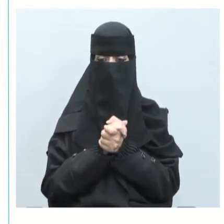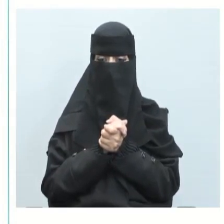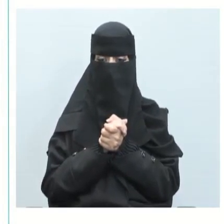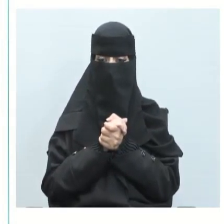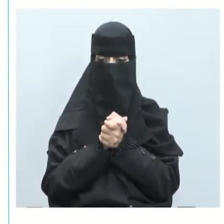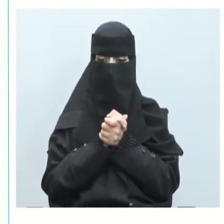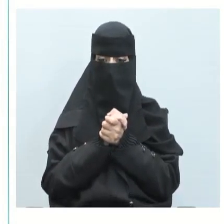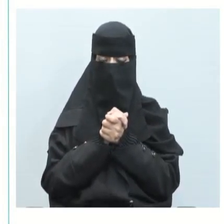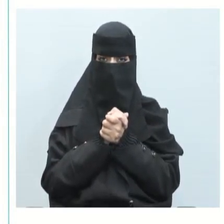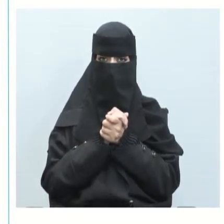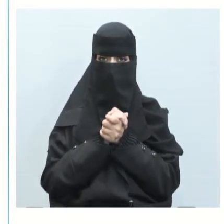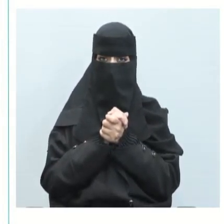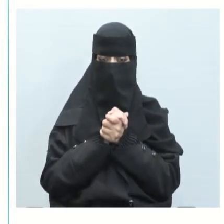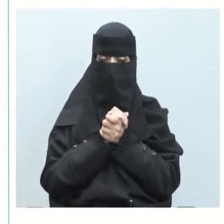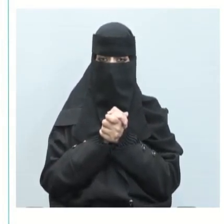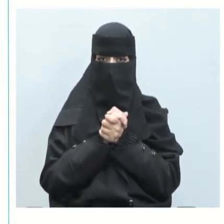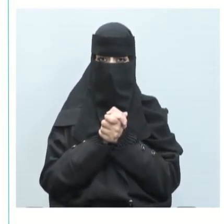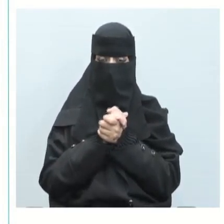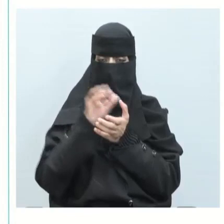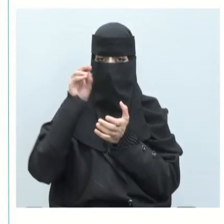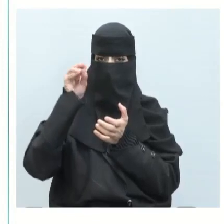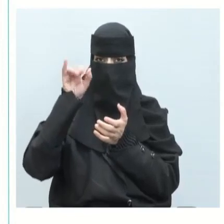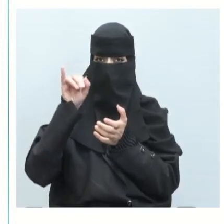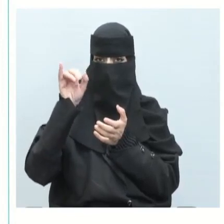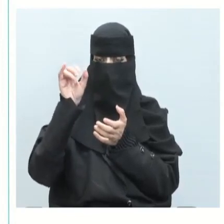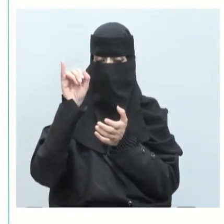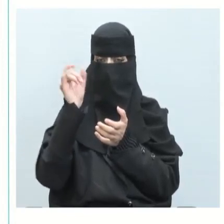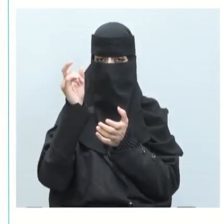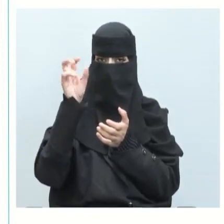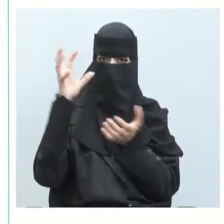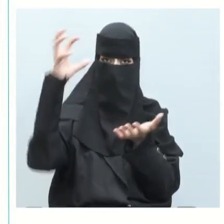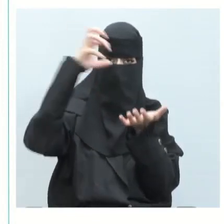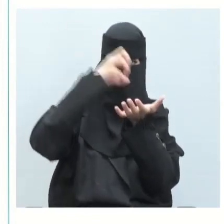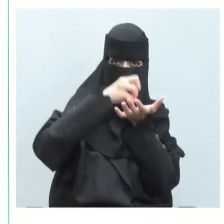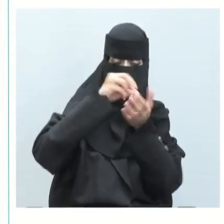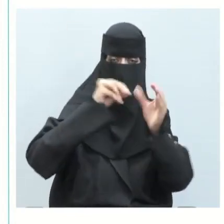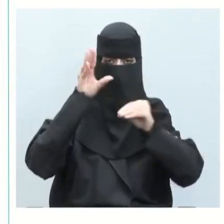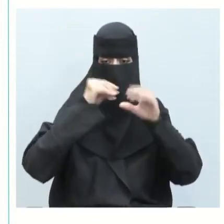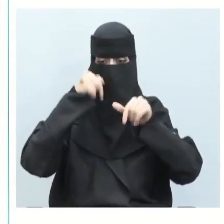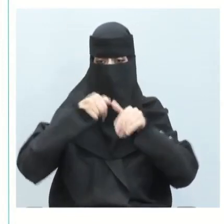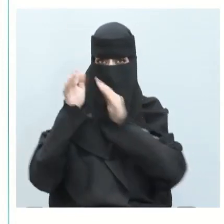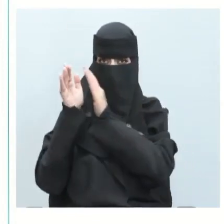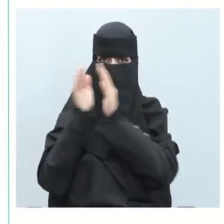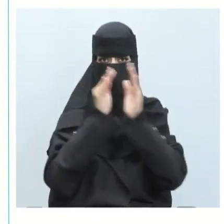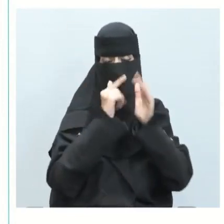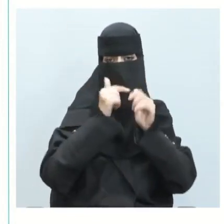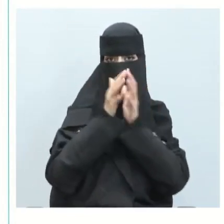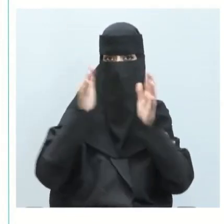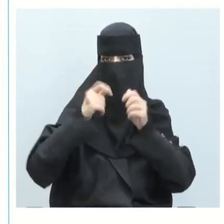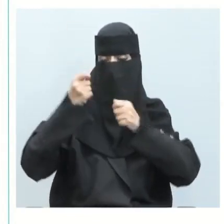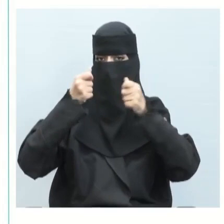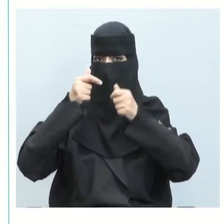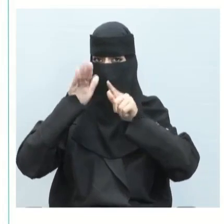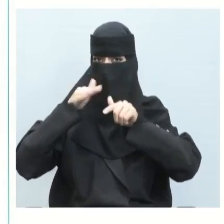الاخرين ايضا هيمنه في السوق وكثير من المنظمات تسعى الى ان تكون حصصها السوقيه اكبر من غيرها